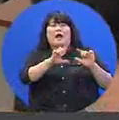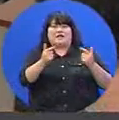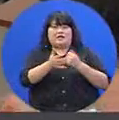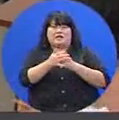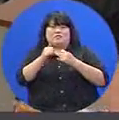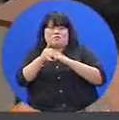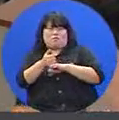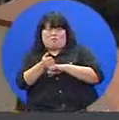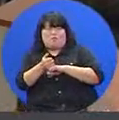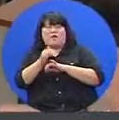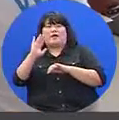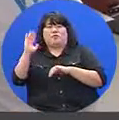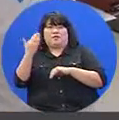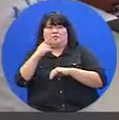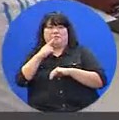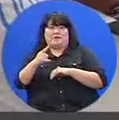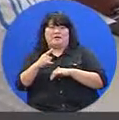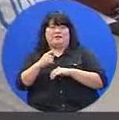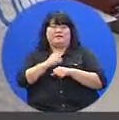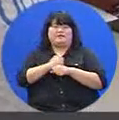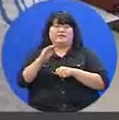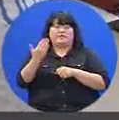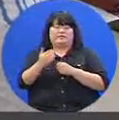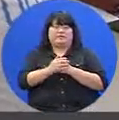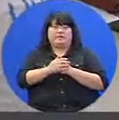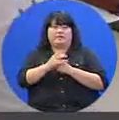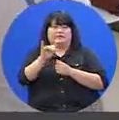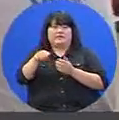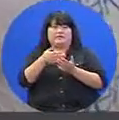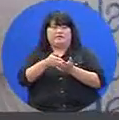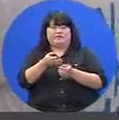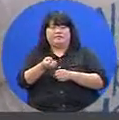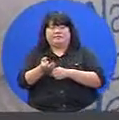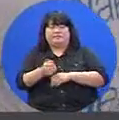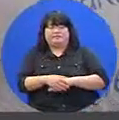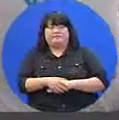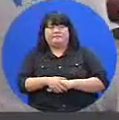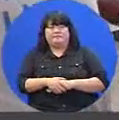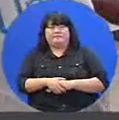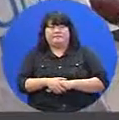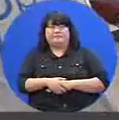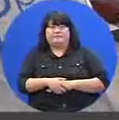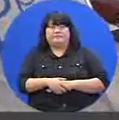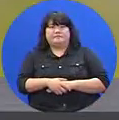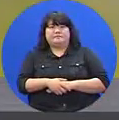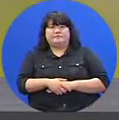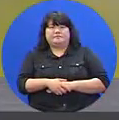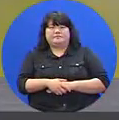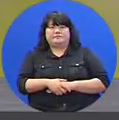필수 조건입니다. JTB 뉴스 송창룡입니다.